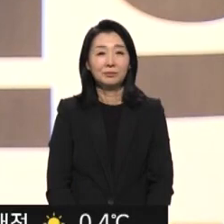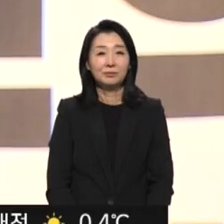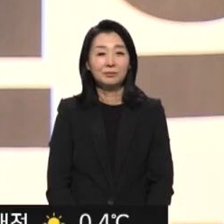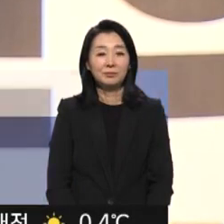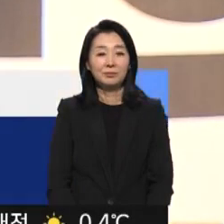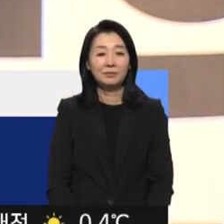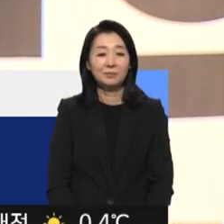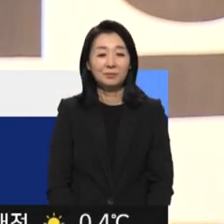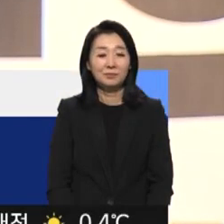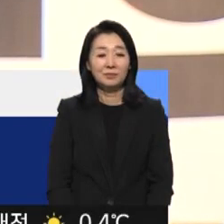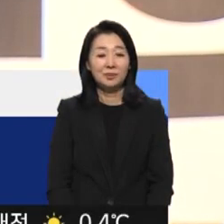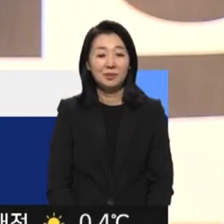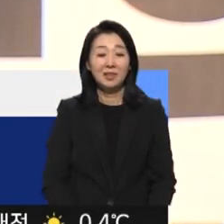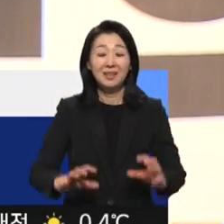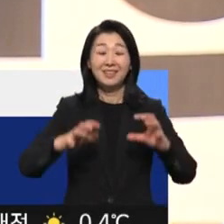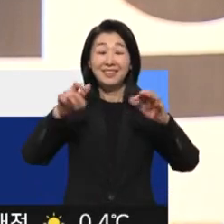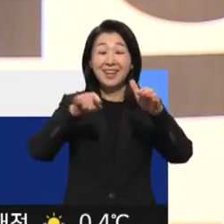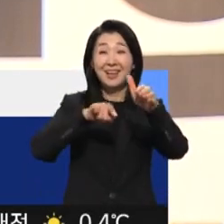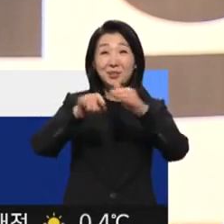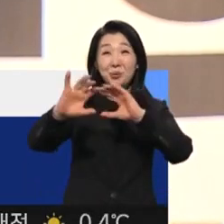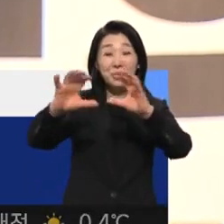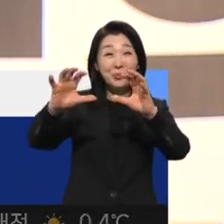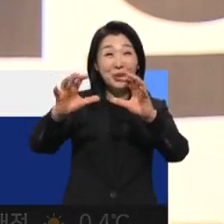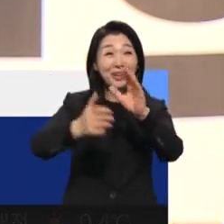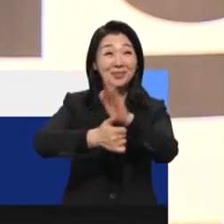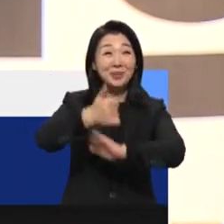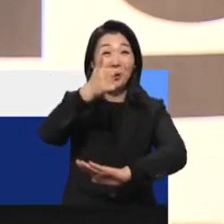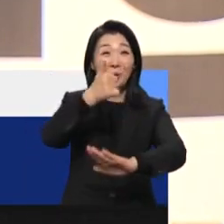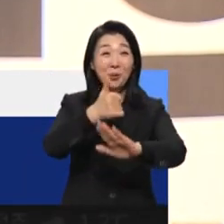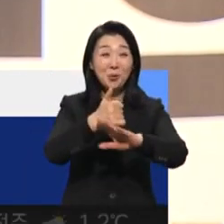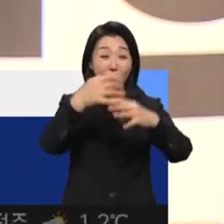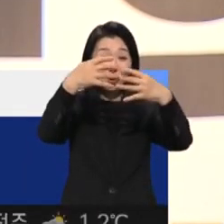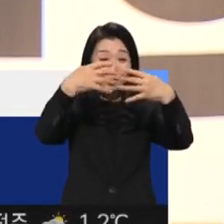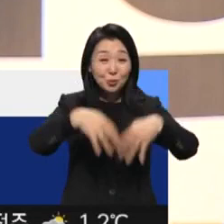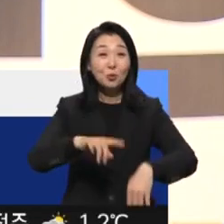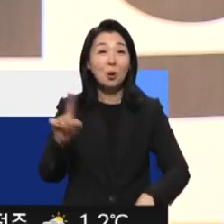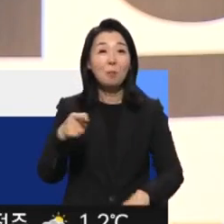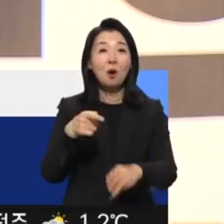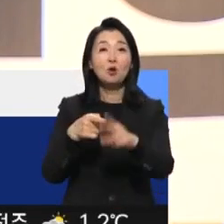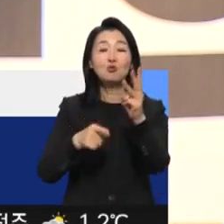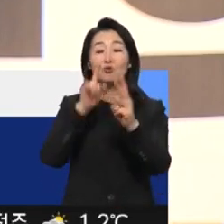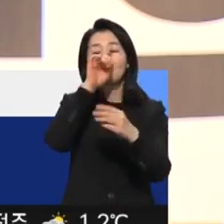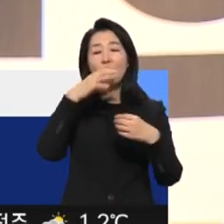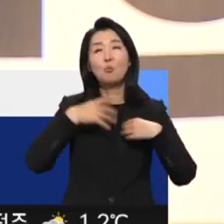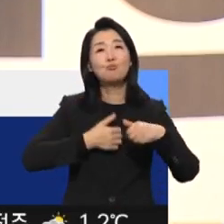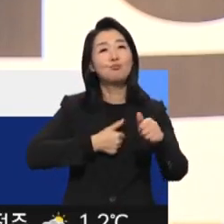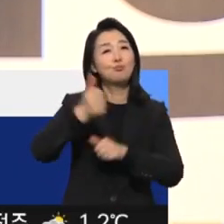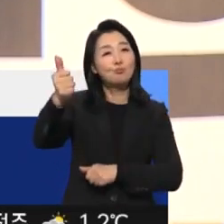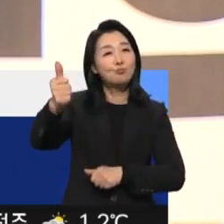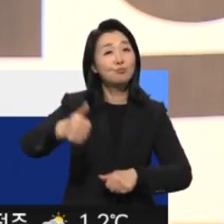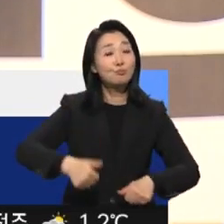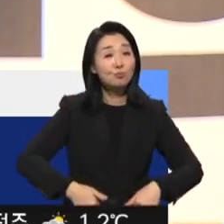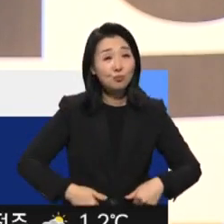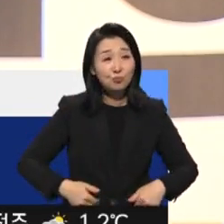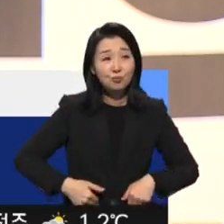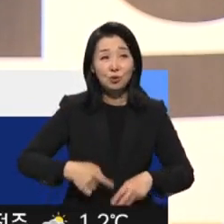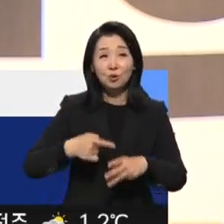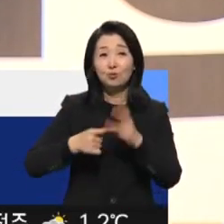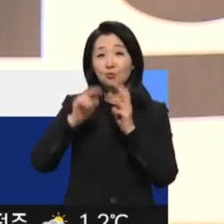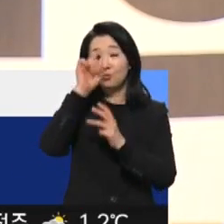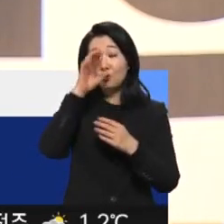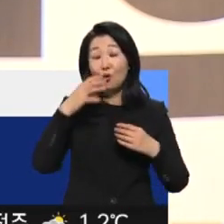세계 선도국가 건설을 하는 데서 성공의 선결 조건이 뭐냐? 윤석열 정부의 성공이다. 그런데 윤석열